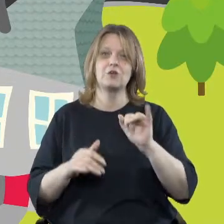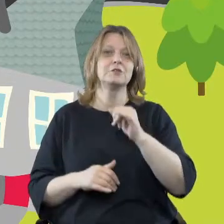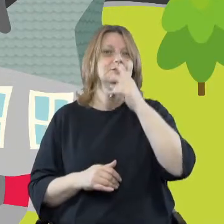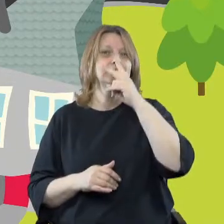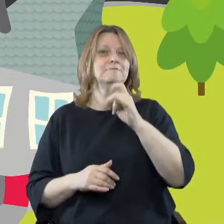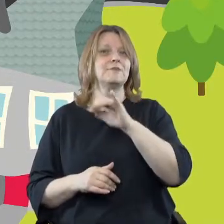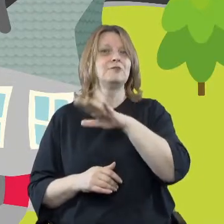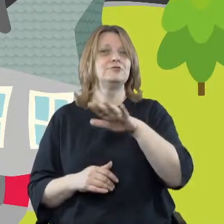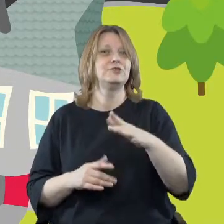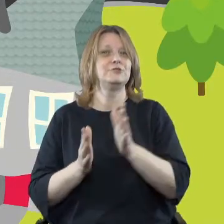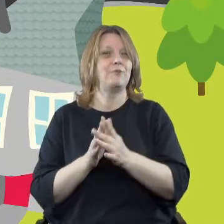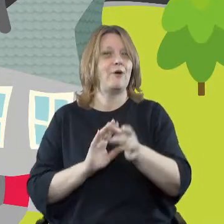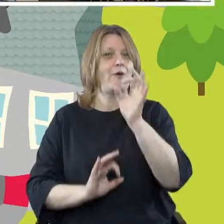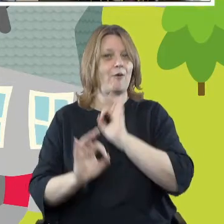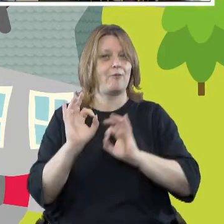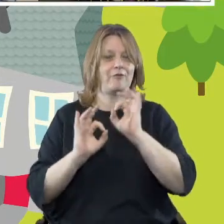nam mają do powiedzenia.